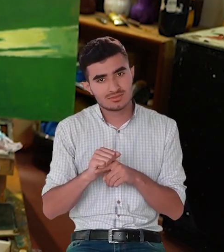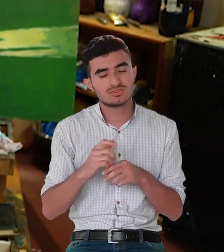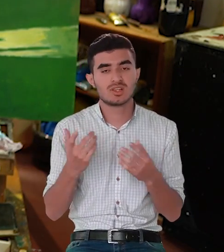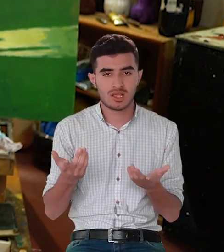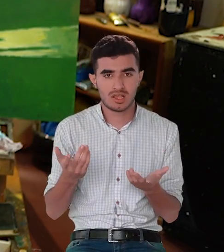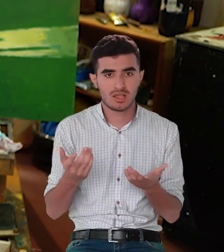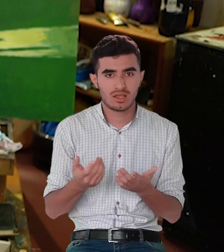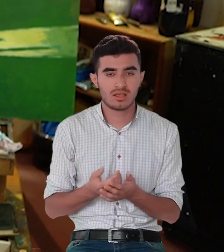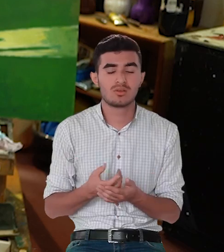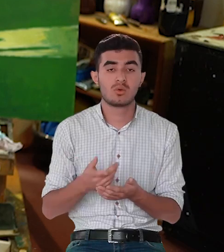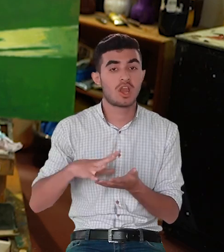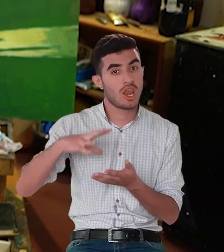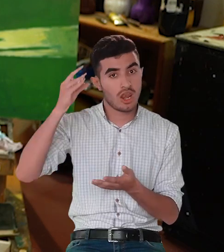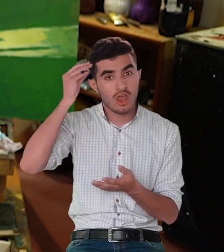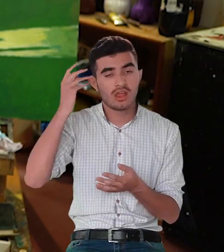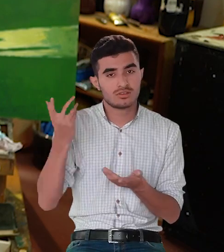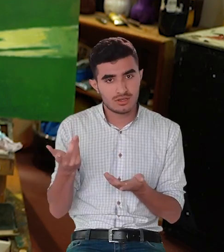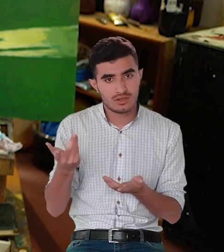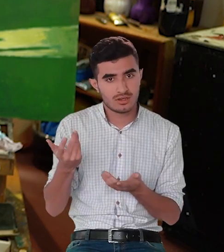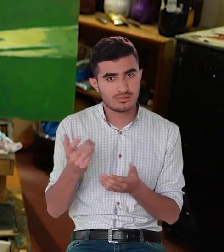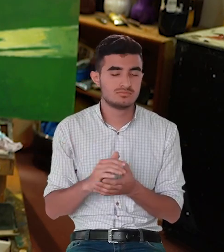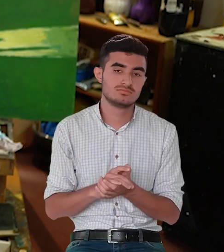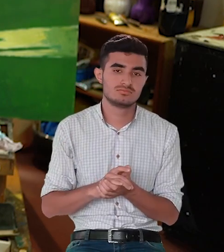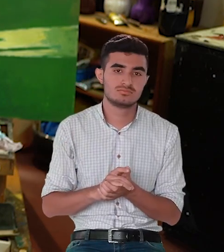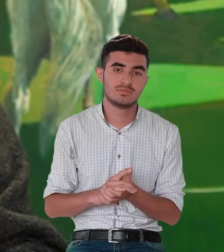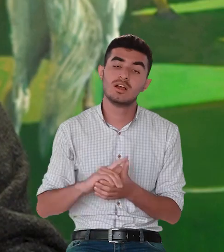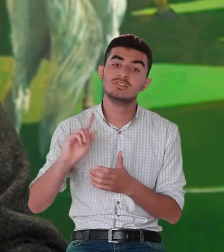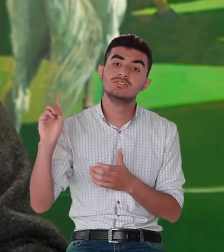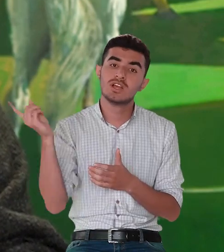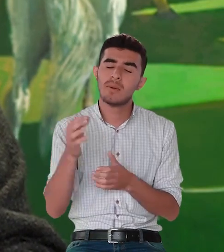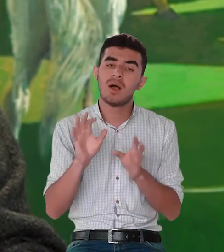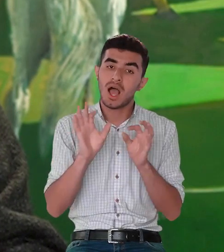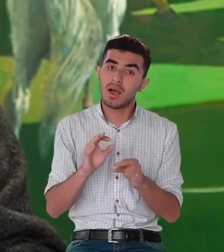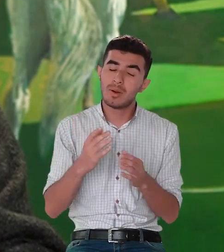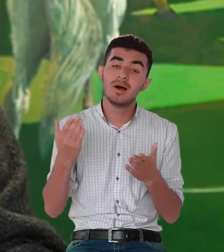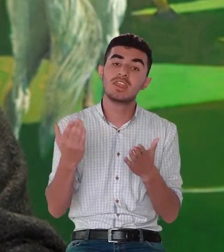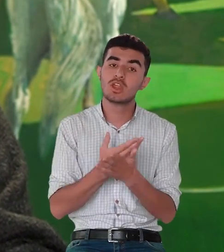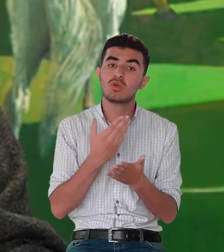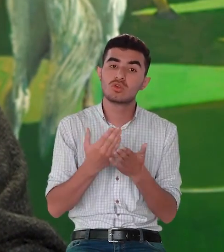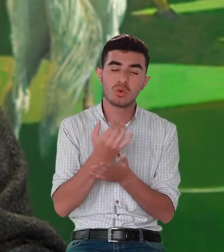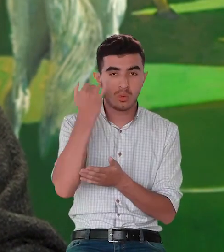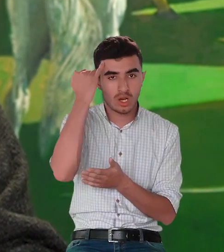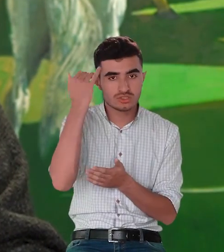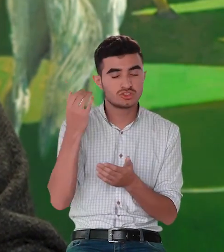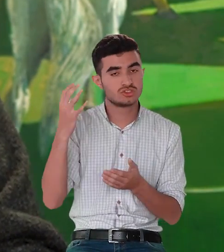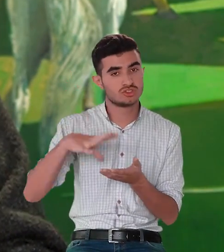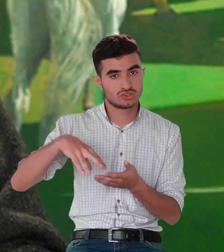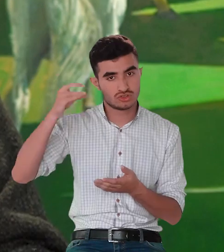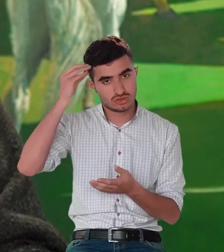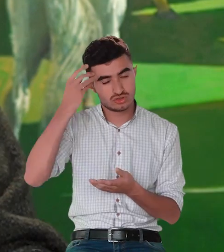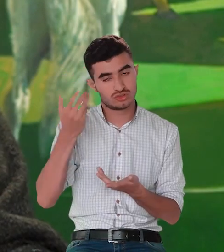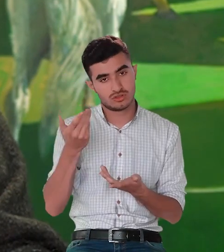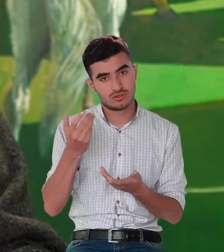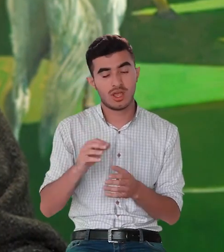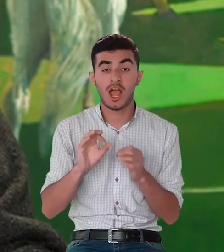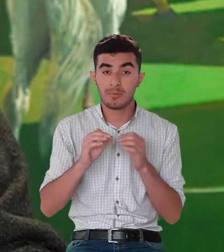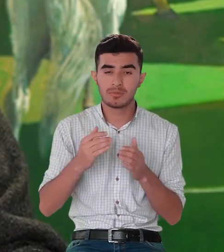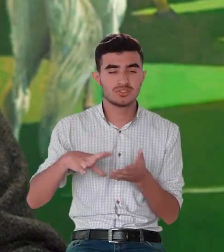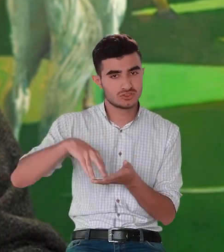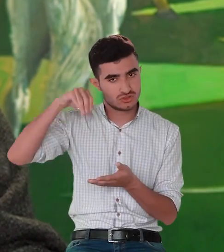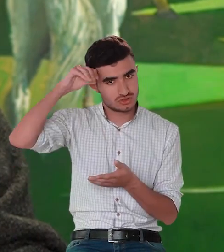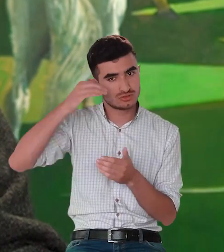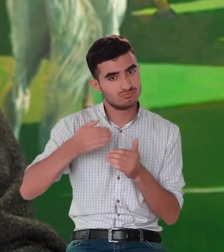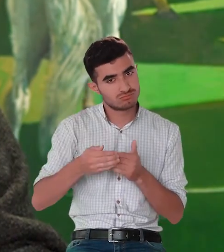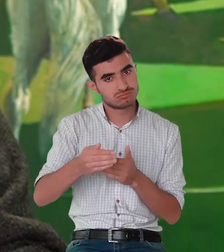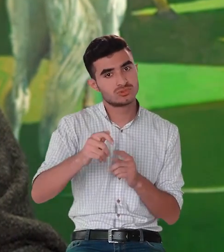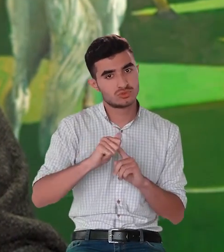ہے، سیکھنا، ہر دفعہ ایک چیز سیکھتا ہے انسان، تو اس سیکھنے کا عمل جاری رہنا چاہیے